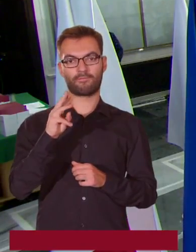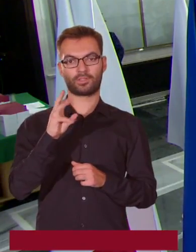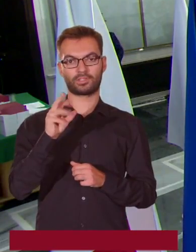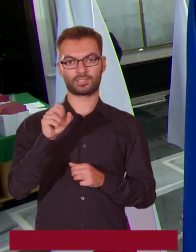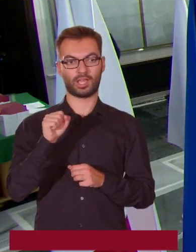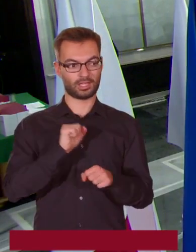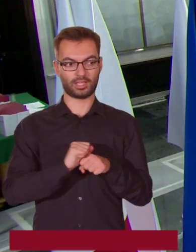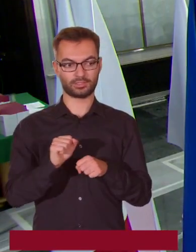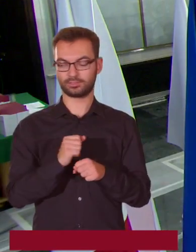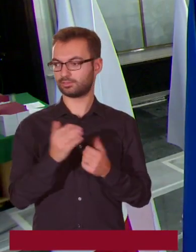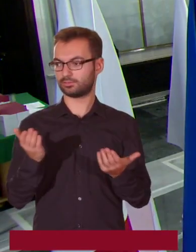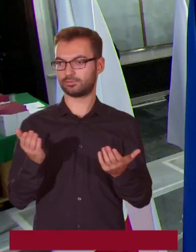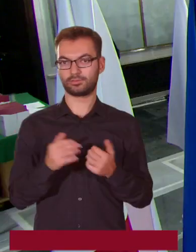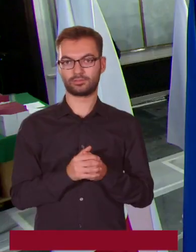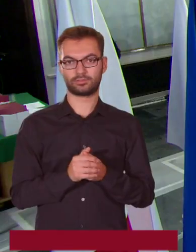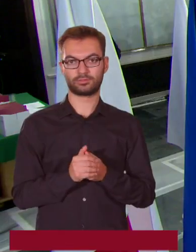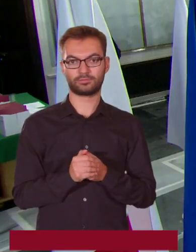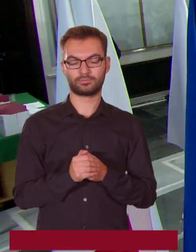Dobrze.